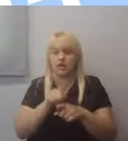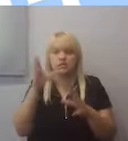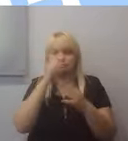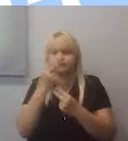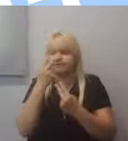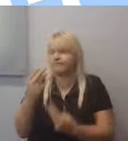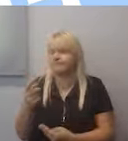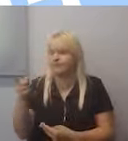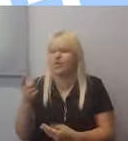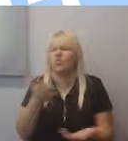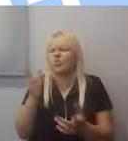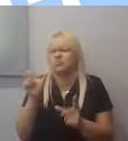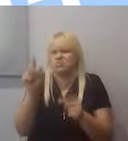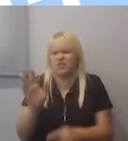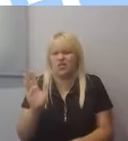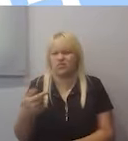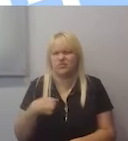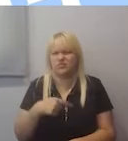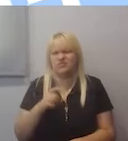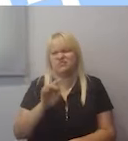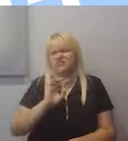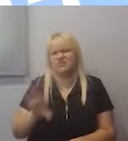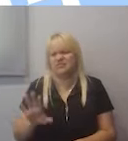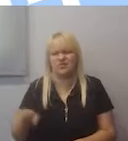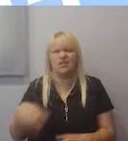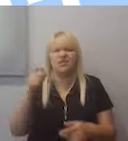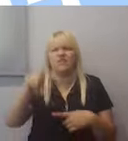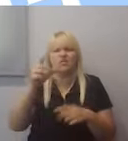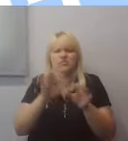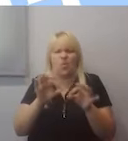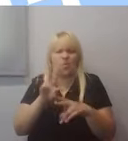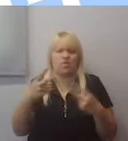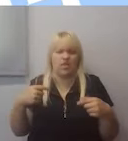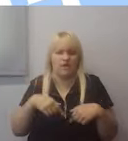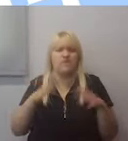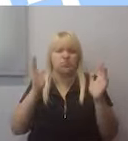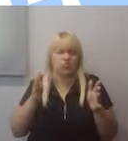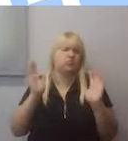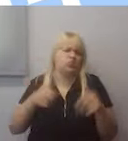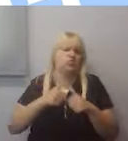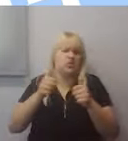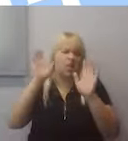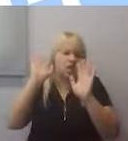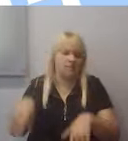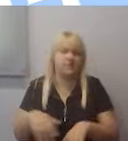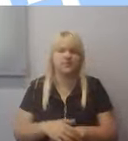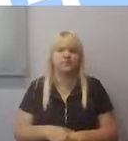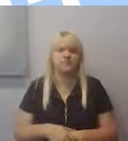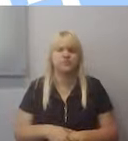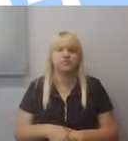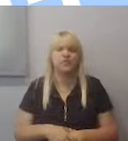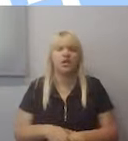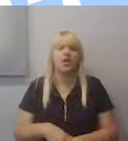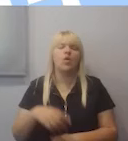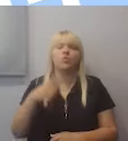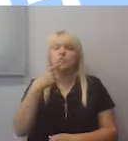braukšu ja nu kur tad nu vairāk man jau vairs neko nevajag kā būs tā būs labi un par par par šo tieši